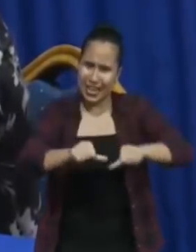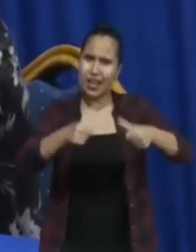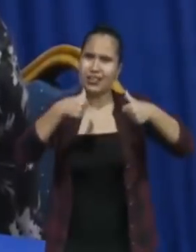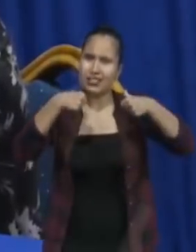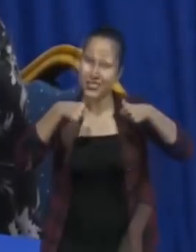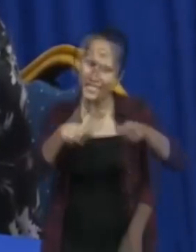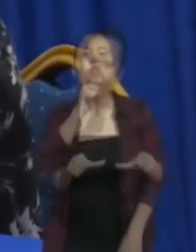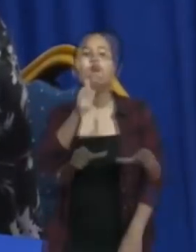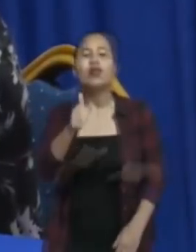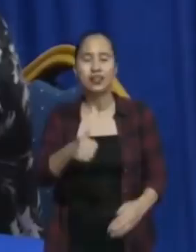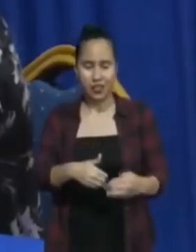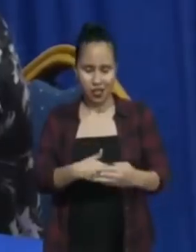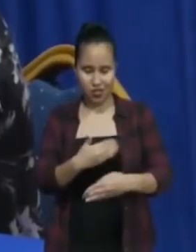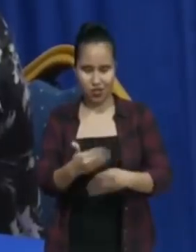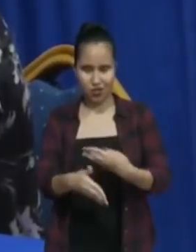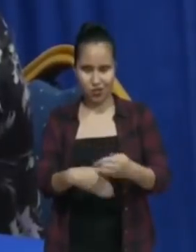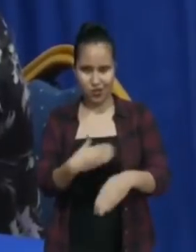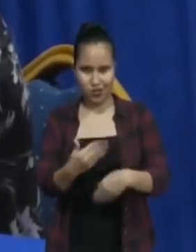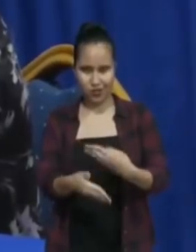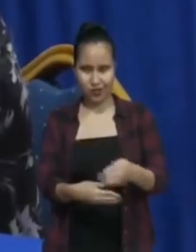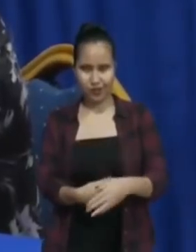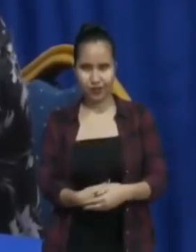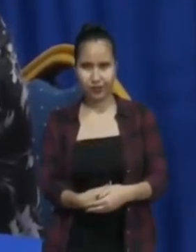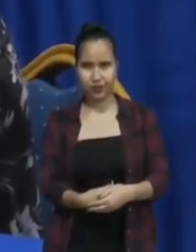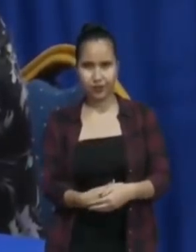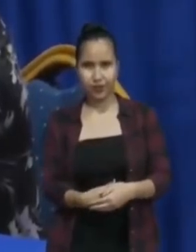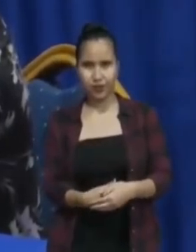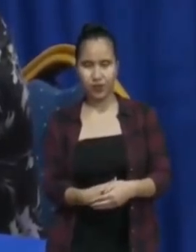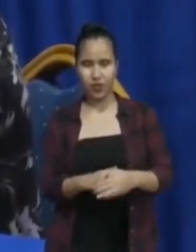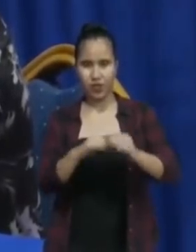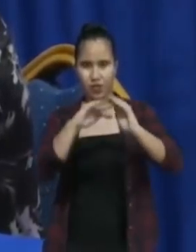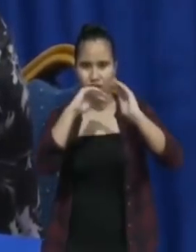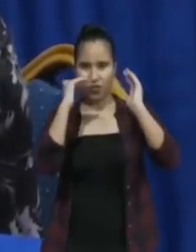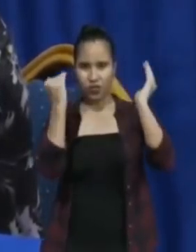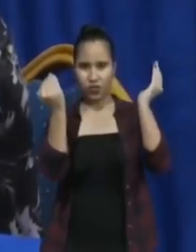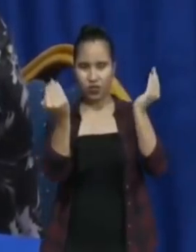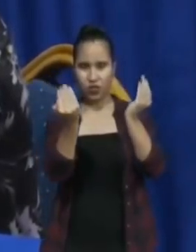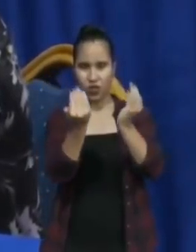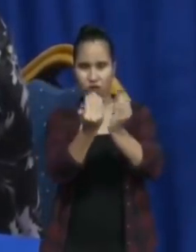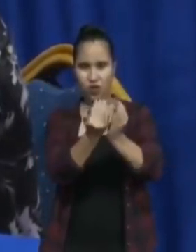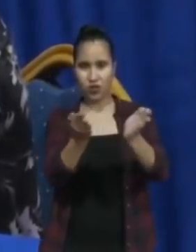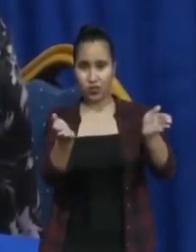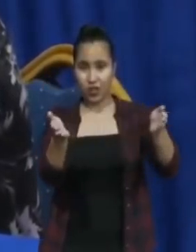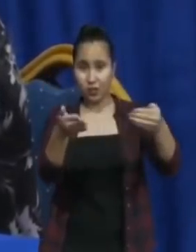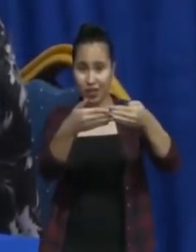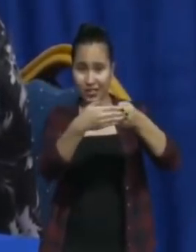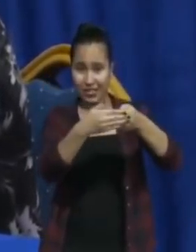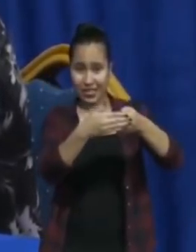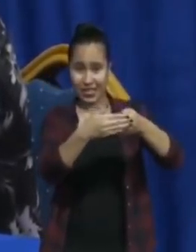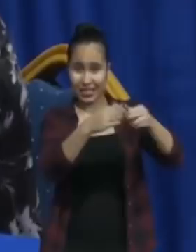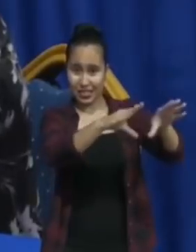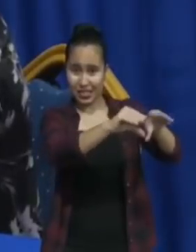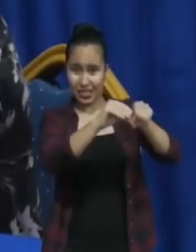luistert u goed naar me? De lockdown maatregelen worden vanaf maandag aangescherpt.